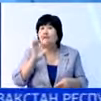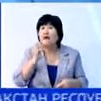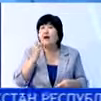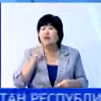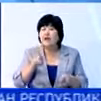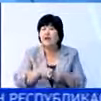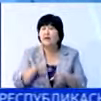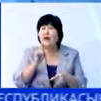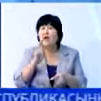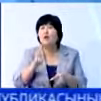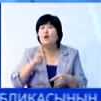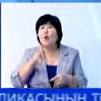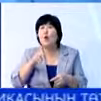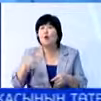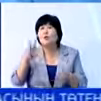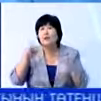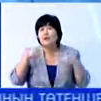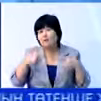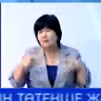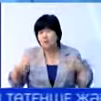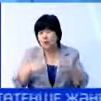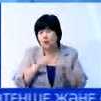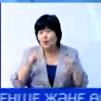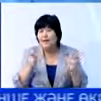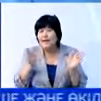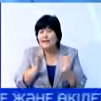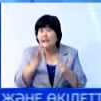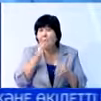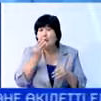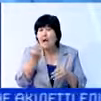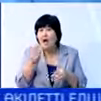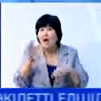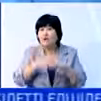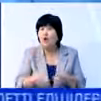арқылы Айлуна Gold деген атаумен бірнеше топ ашып, қысқа мерзімде ақша